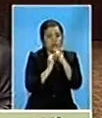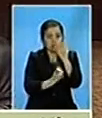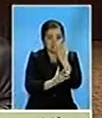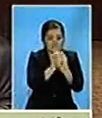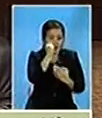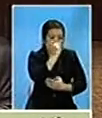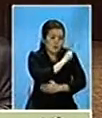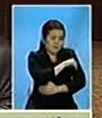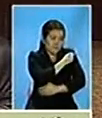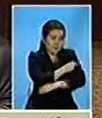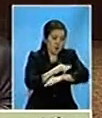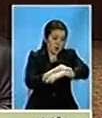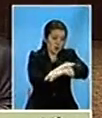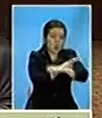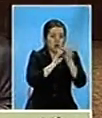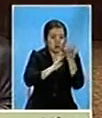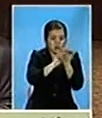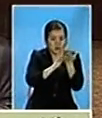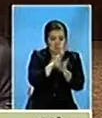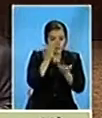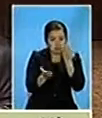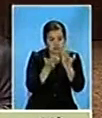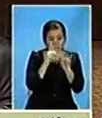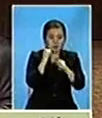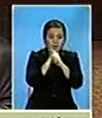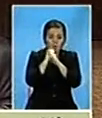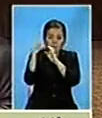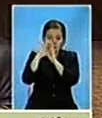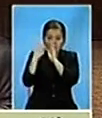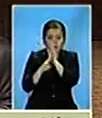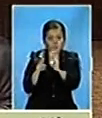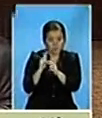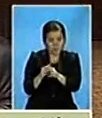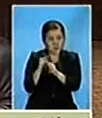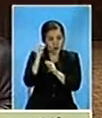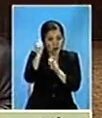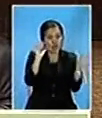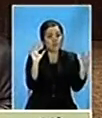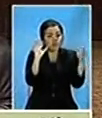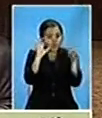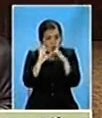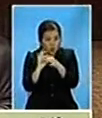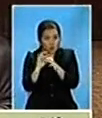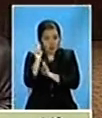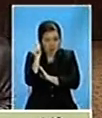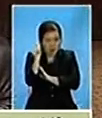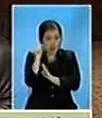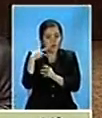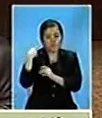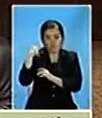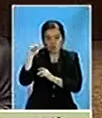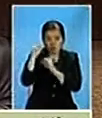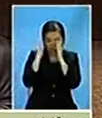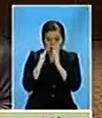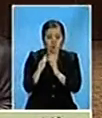ไทยจะไปออกระเบียบหรือข้อบังคับต่างๆขึ้นมารองรับทั้งนี้เป็นประโยชน์ที่จะเกิดขึ้นกับประชา